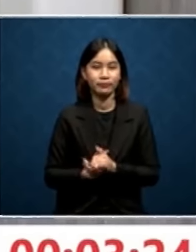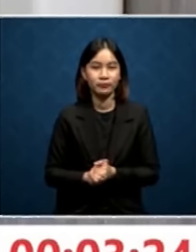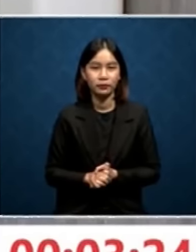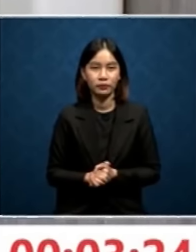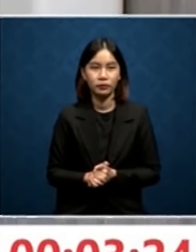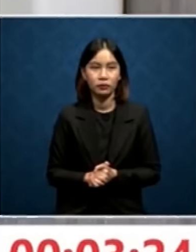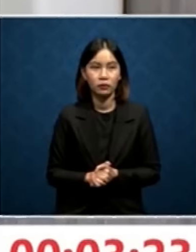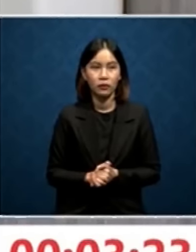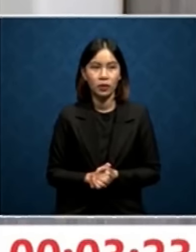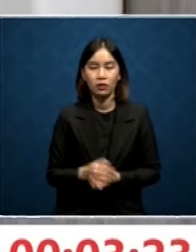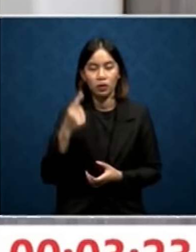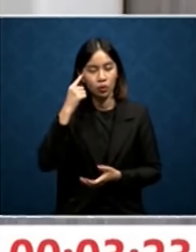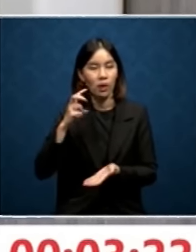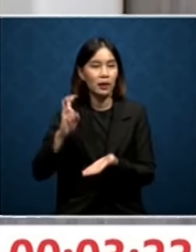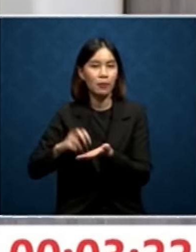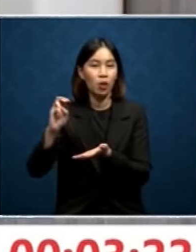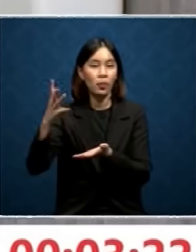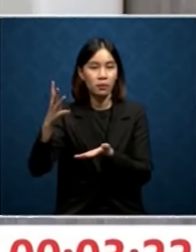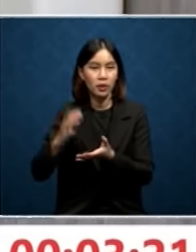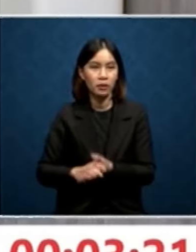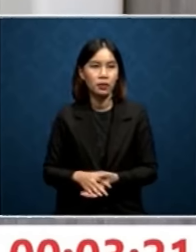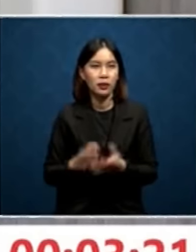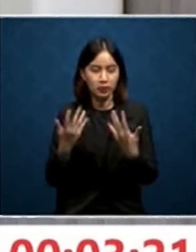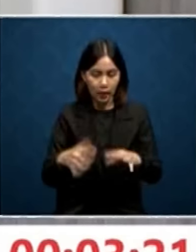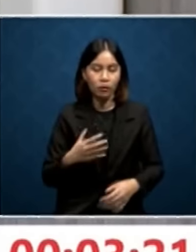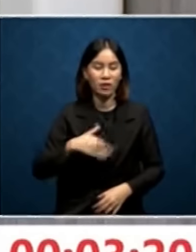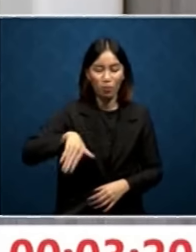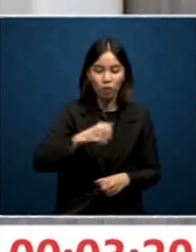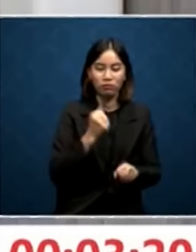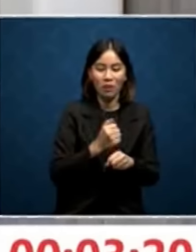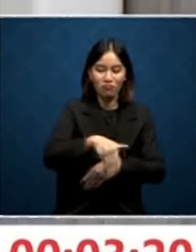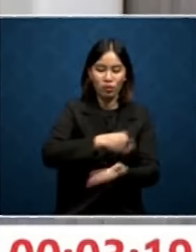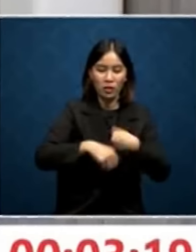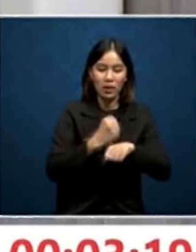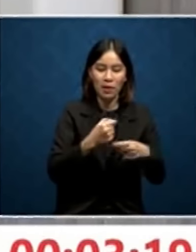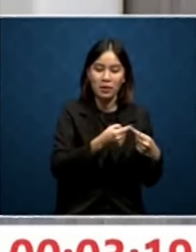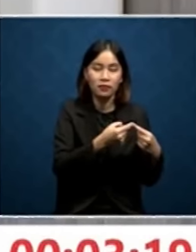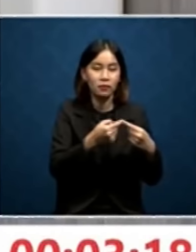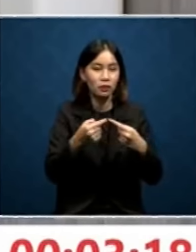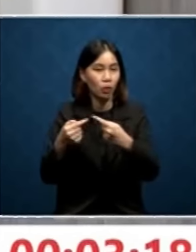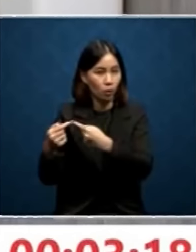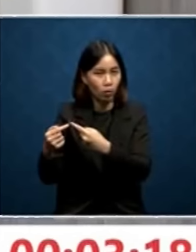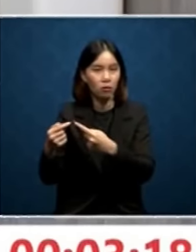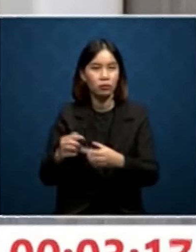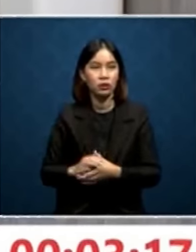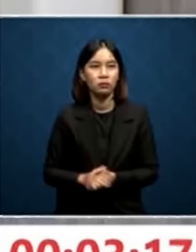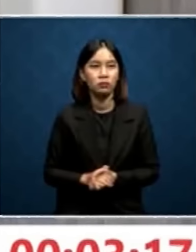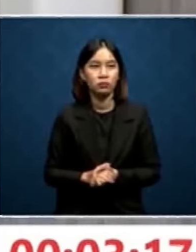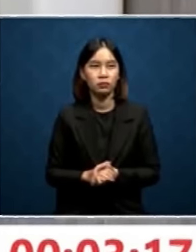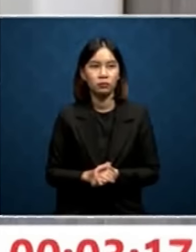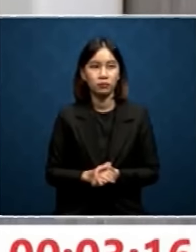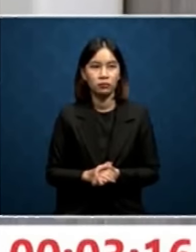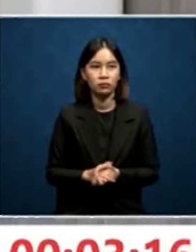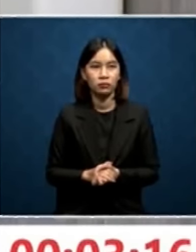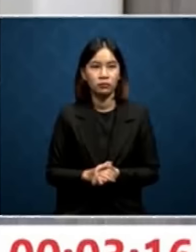สนชท่านผู้ชมทราบนะคะมันก็คือสภานิติบัญญัติแห่งชาติซึ่งเกิดขึ้นหลังการยึดอำนาจไงเจะยึด